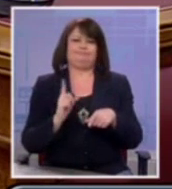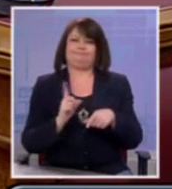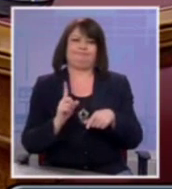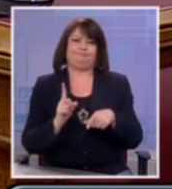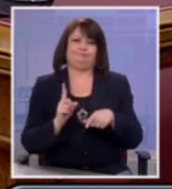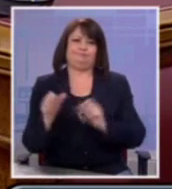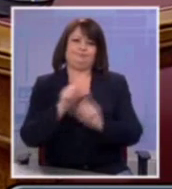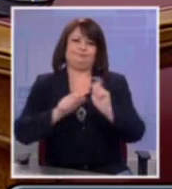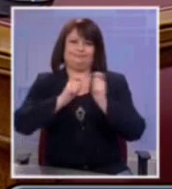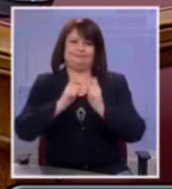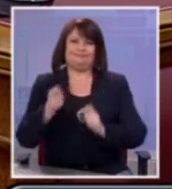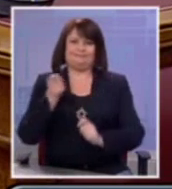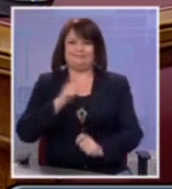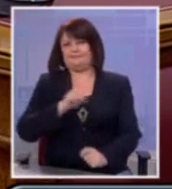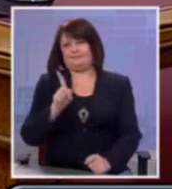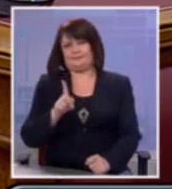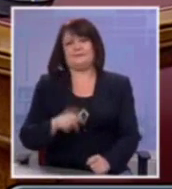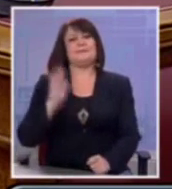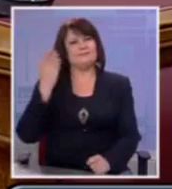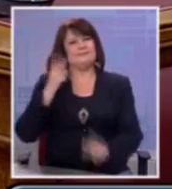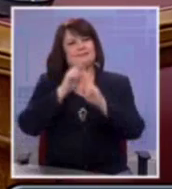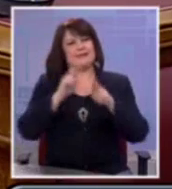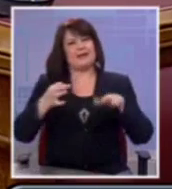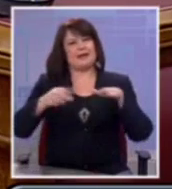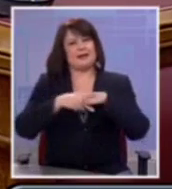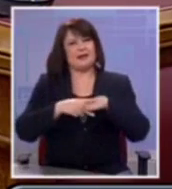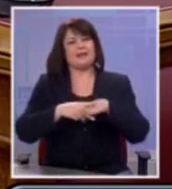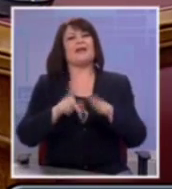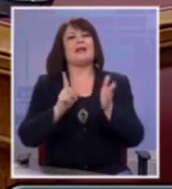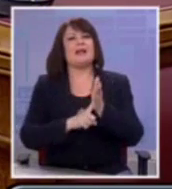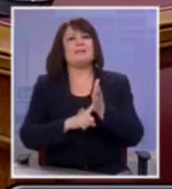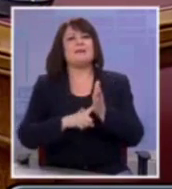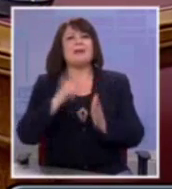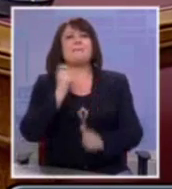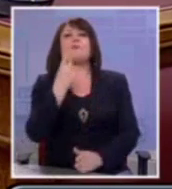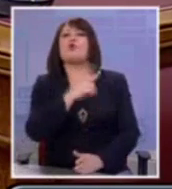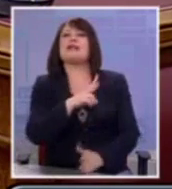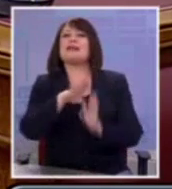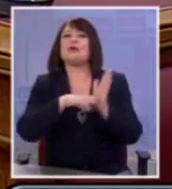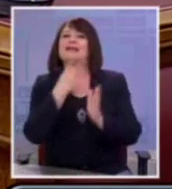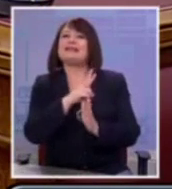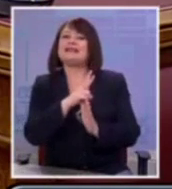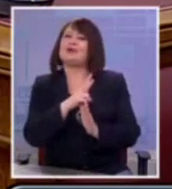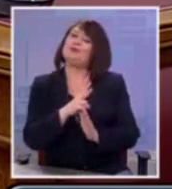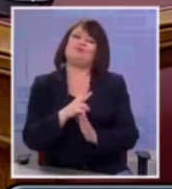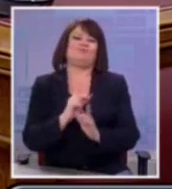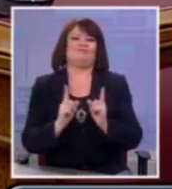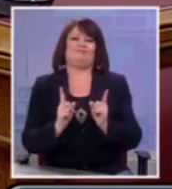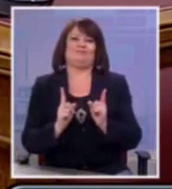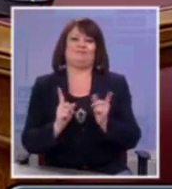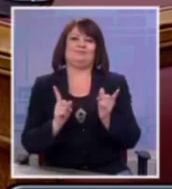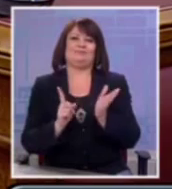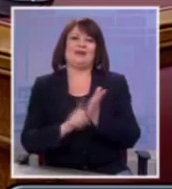η αναδιάρθρωση του χρέους τότε και το Διεθνές Ζωματικό Ταμείο να καταστρατηγήσει την ίδια την πολιτική και το καταστατικό του. Και ότι αυτό θα